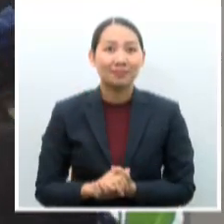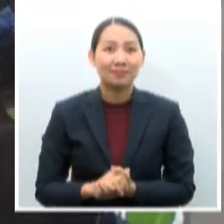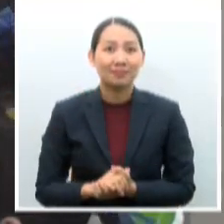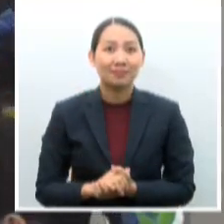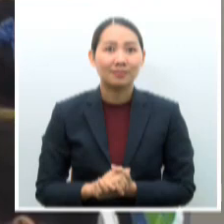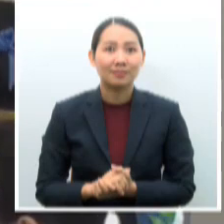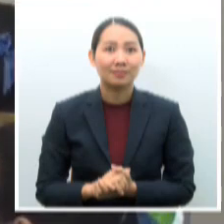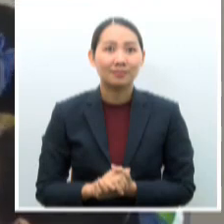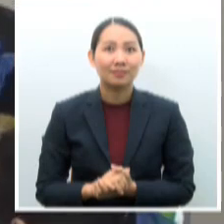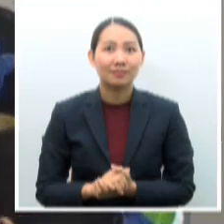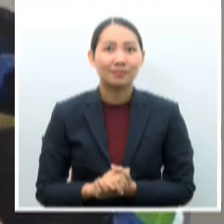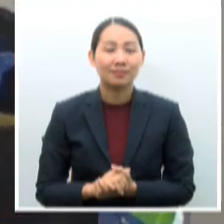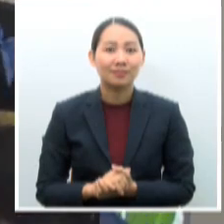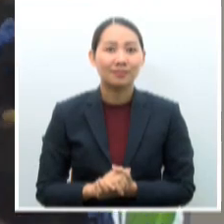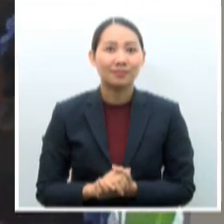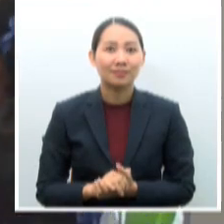กระดาษกับ